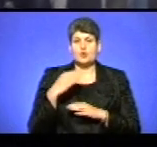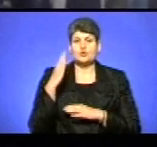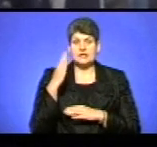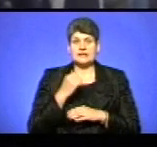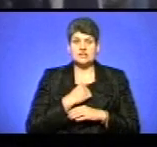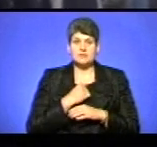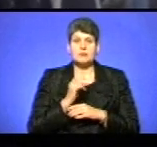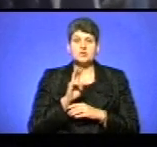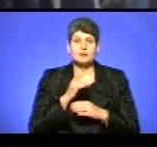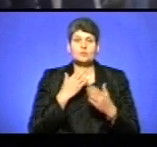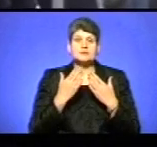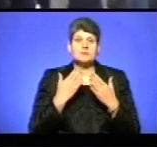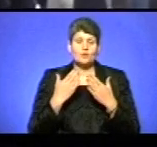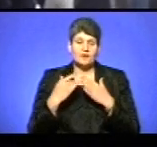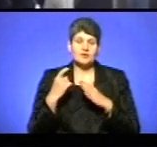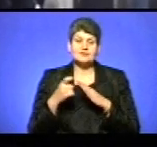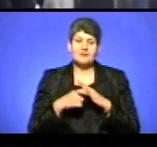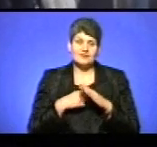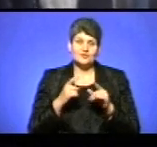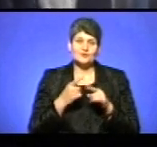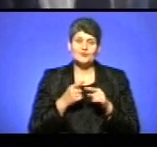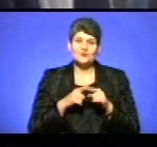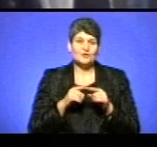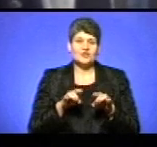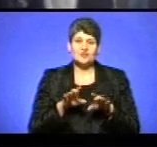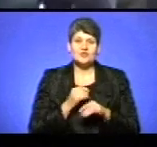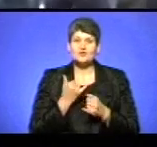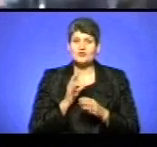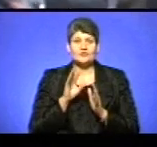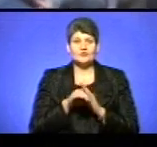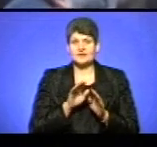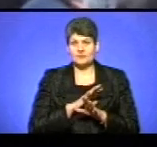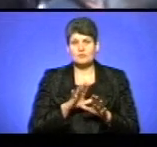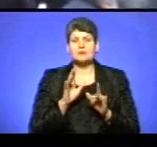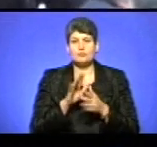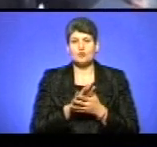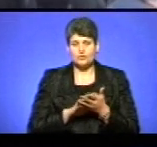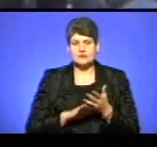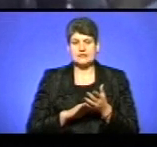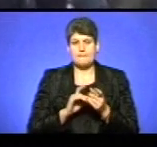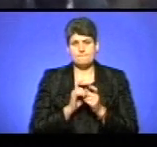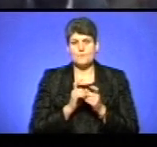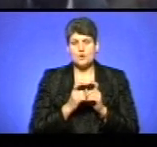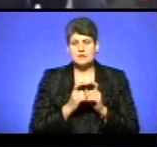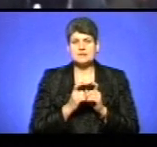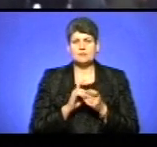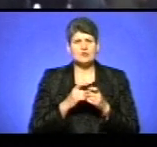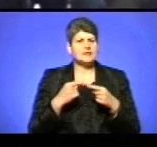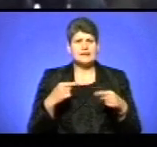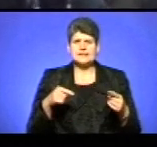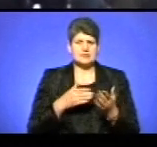жаль, ми пішли, поспілкувалися, дізналися, що цього рішення сьогодні не буде вноситись. Ми будемо продовжувати боротися